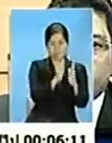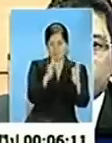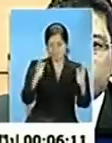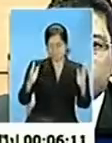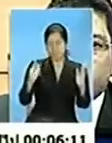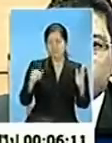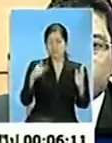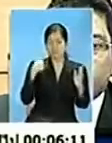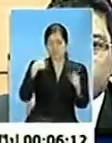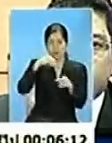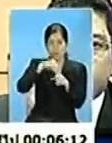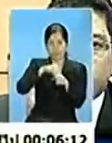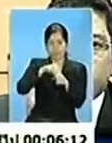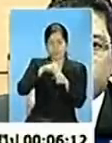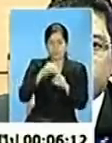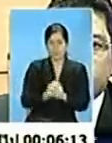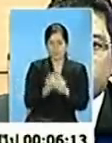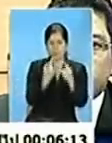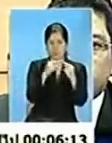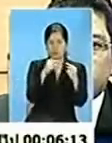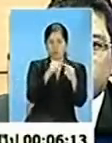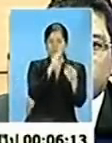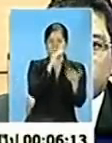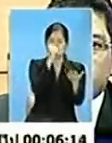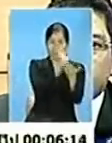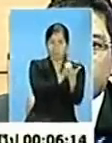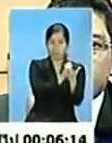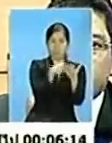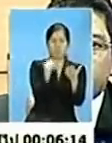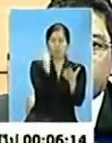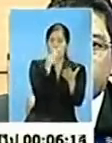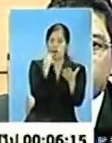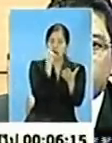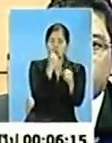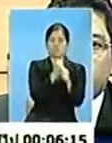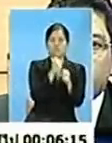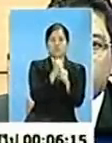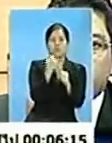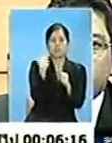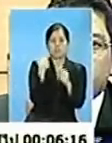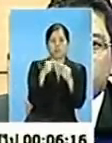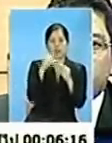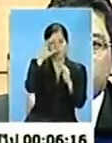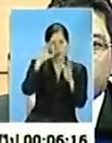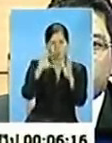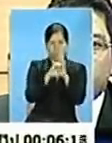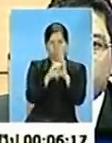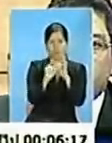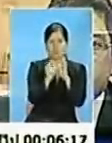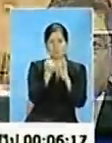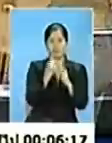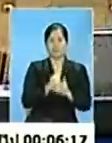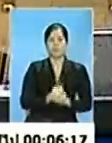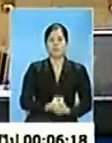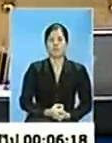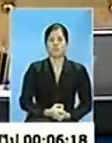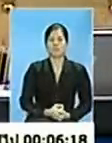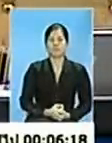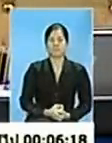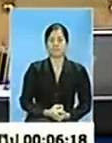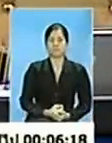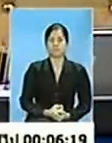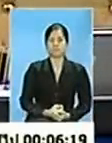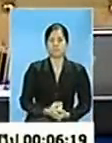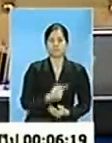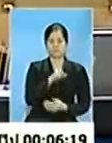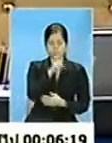พื่อจะได้ไม่ให้รู้ไงครับว่าประทับแล้วมันมาจากเจ้าหน้าที่คนไหนอันนี้ขอภาคถัดไปขอบคุณครับ ถ